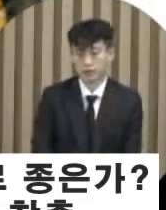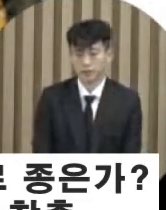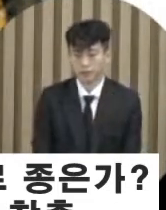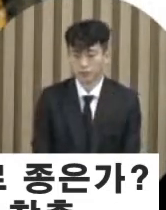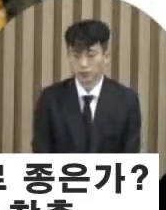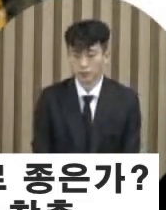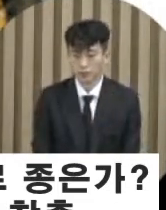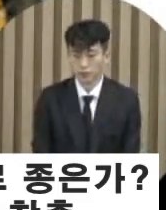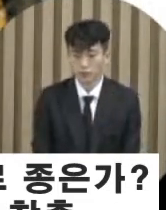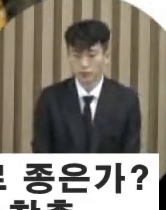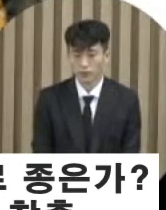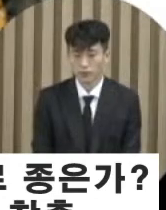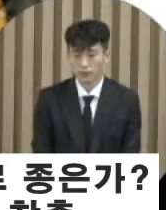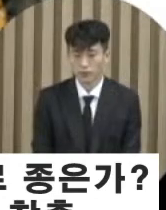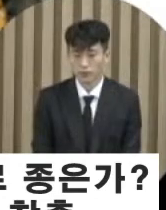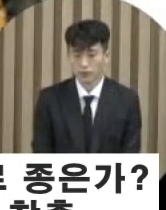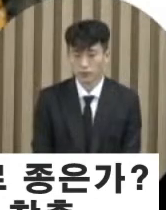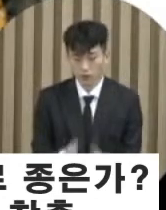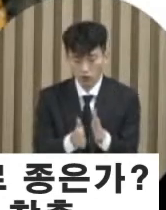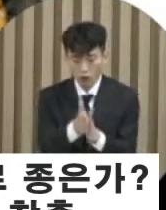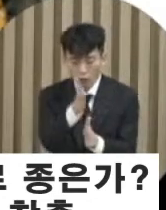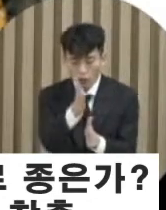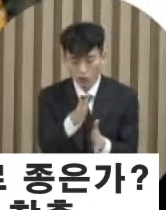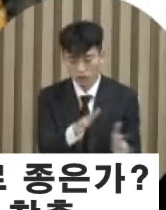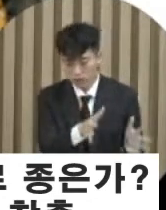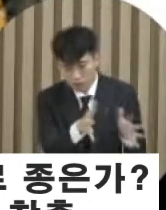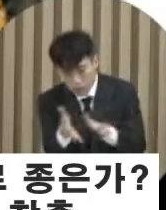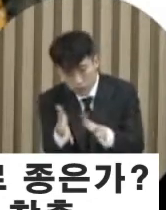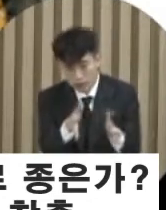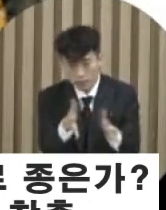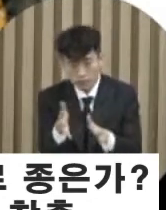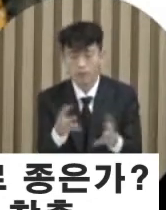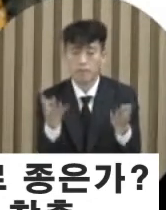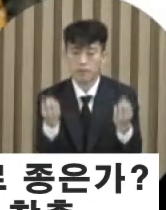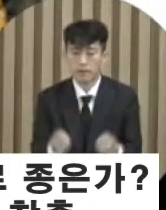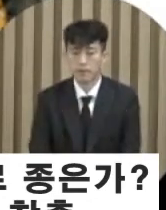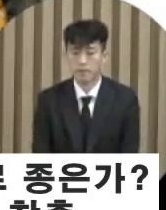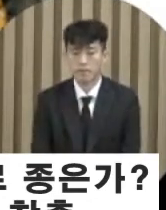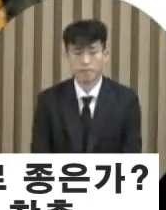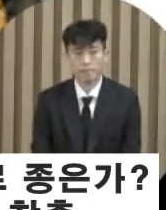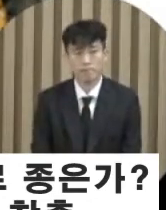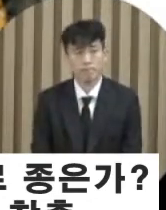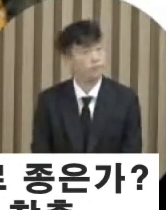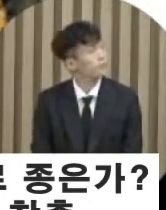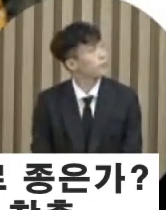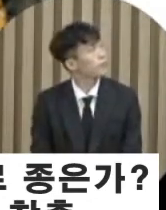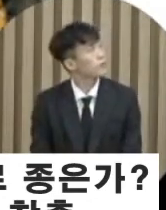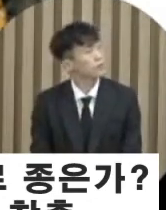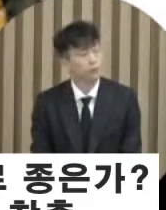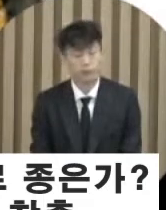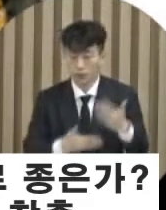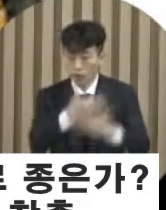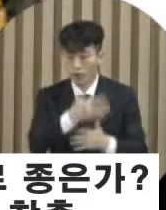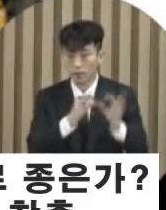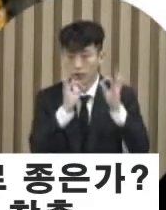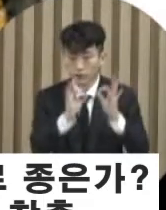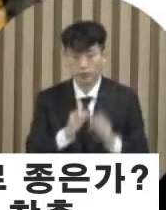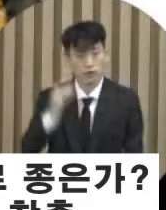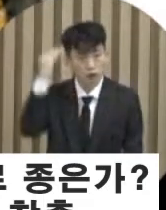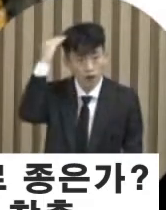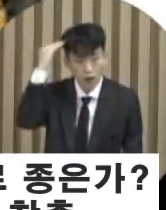최대한 축소되거나 부실하게 수송되고 있는 상황입니다. 화면을 참고해 주시기 바랍니다. 우리나라